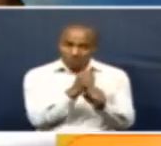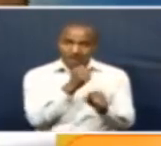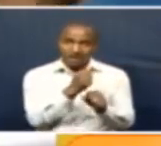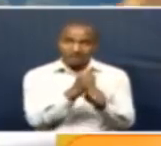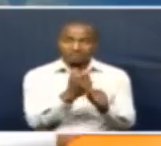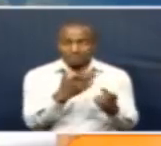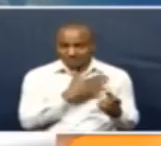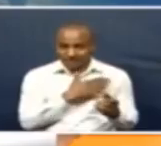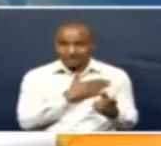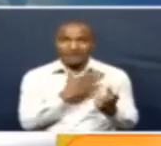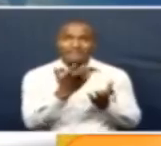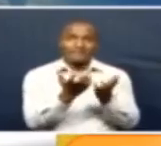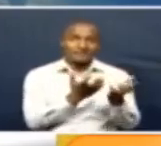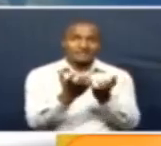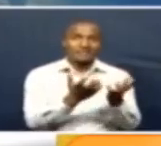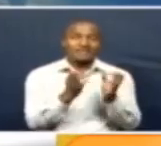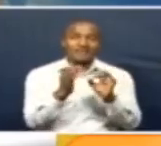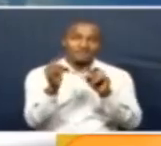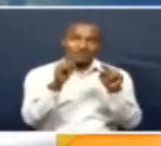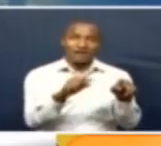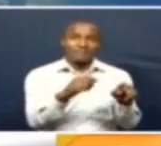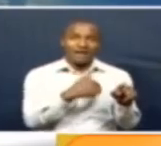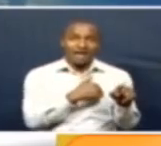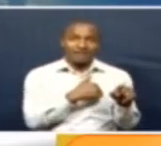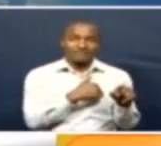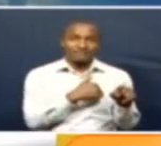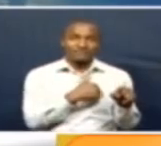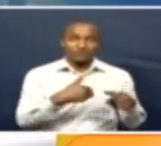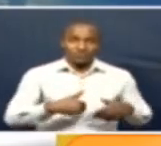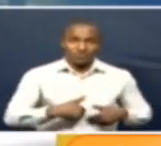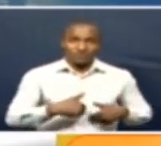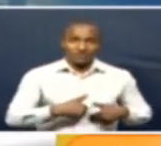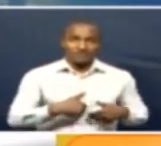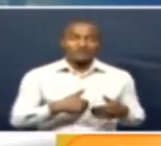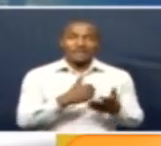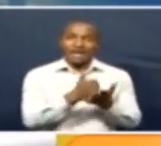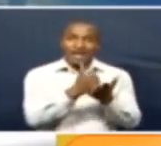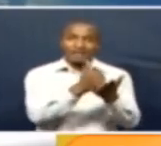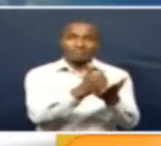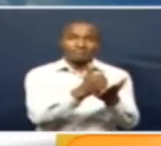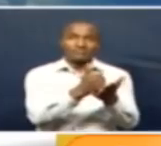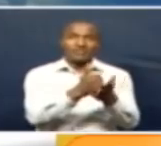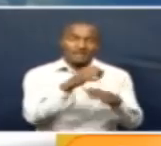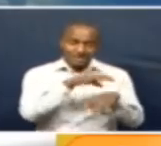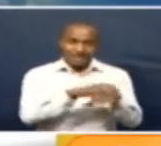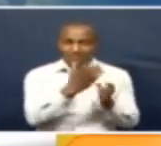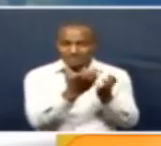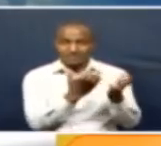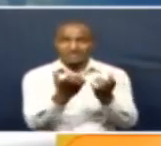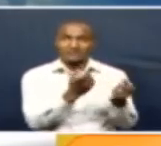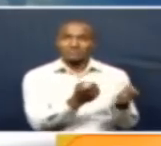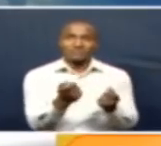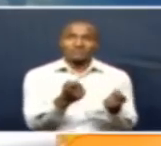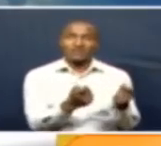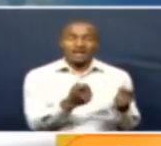kufanya watu, kama ni biashara, ukikuja kwangu niko na watu, hata saa hii niko na vijana nataka kushuhulikia, nione kama watasaidika vile watafungua